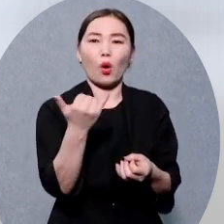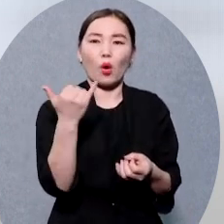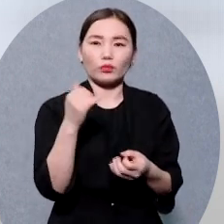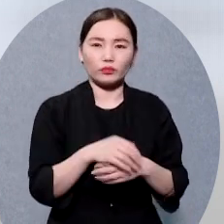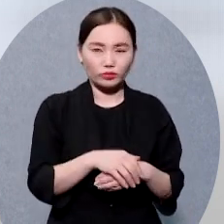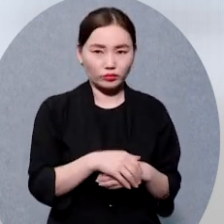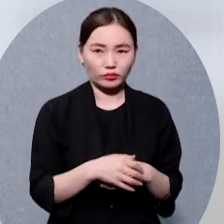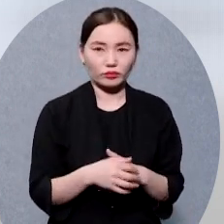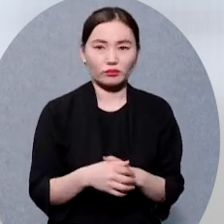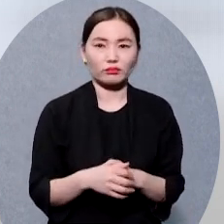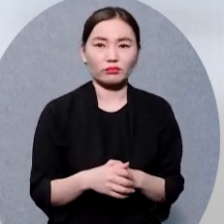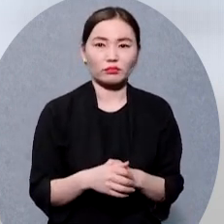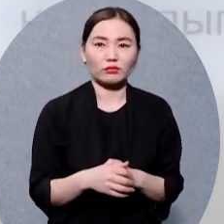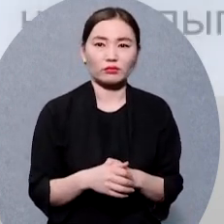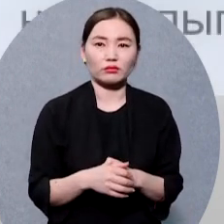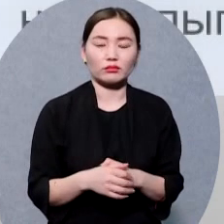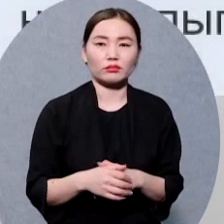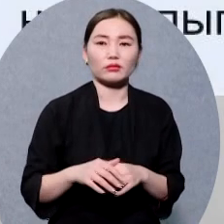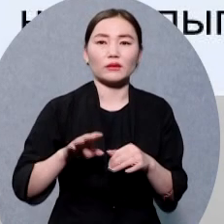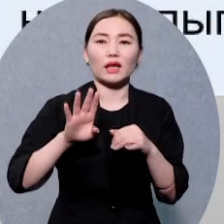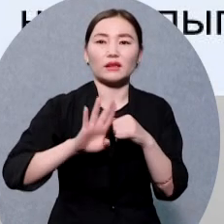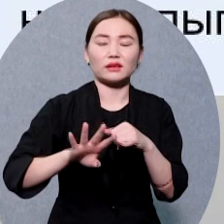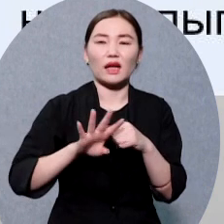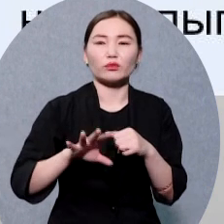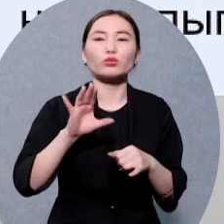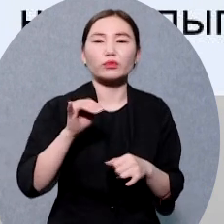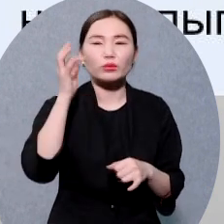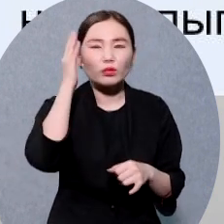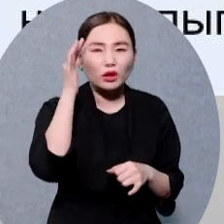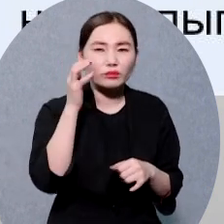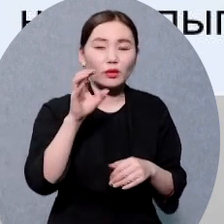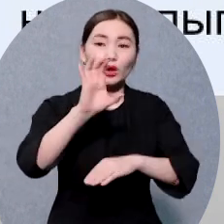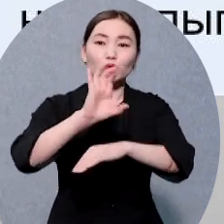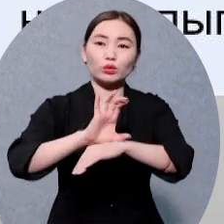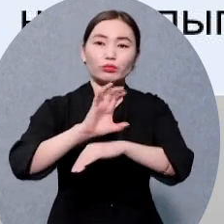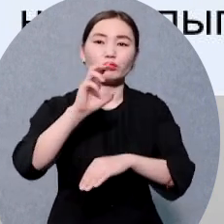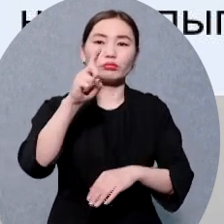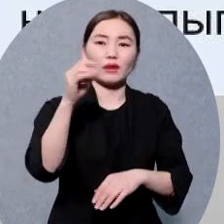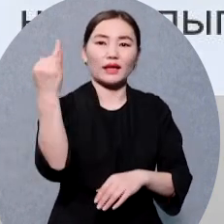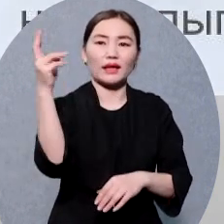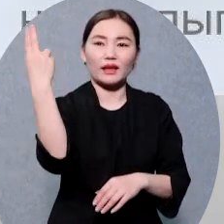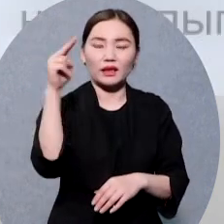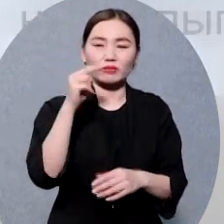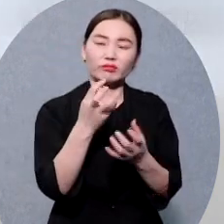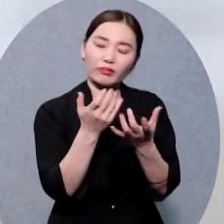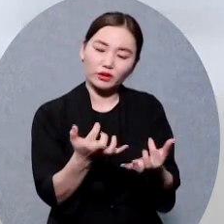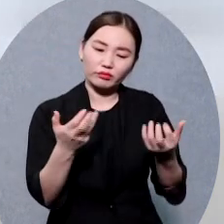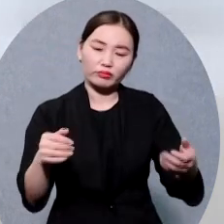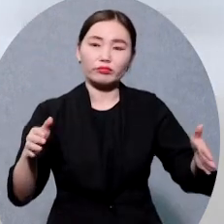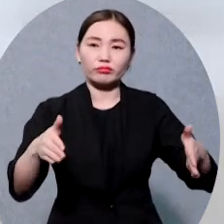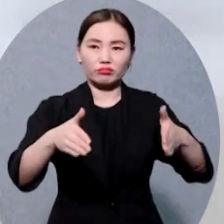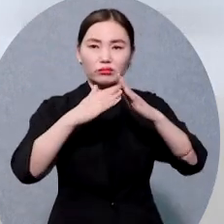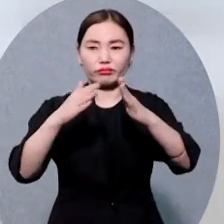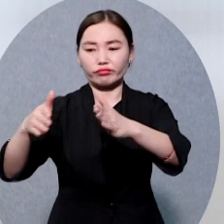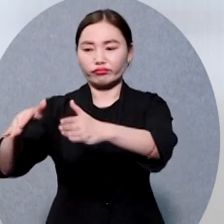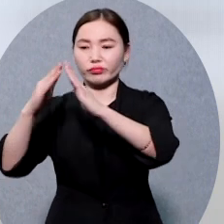одоо янз бүрийн аргуудыг хэрэглэснээр Боогийн зан үйлийг харж эхэлсэн байж байгаа. За дараагийн нэг бодлого бол үндсэндээ сүм хийдэг олноор нь